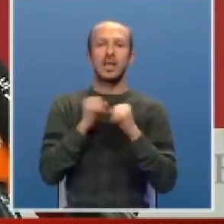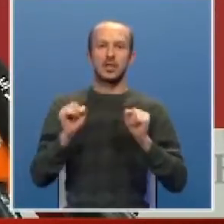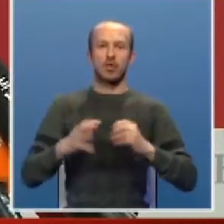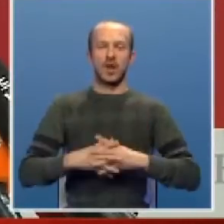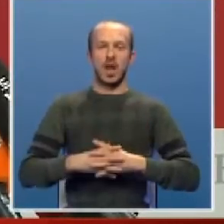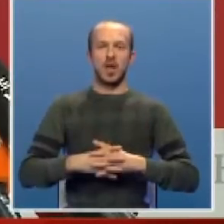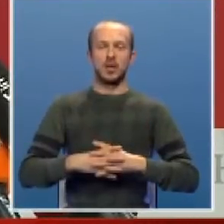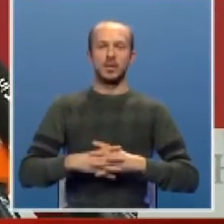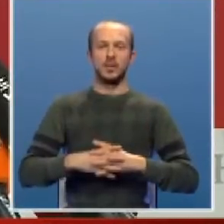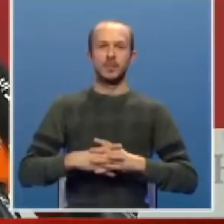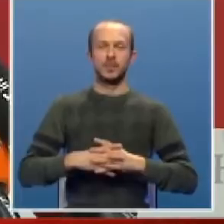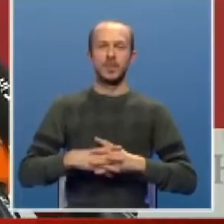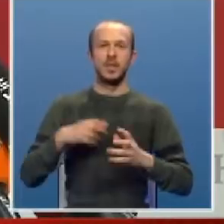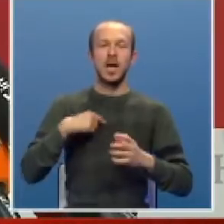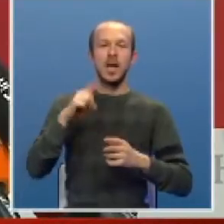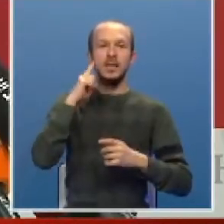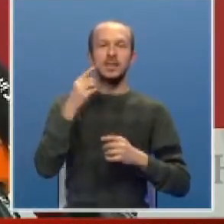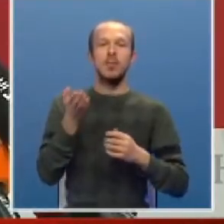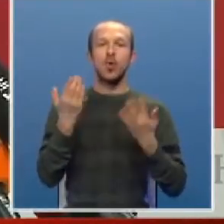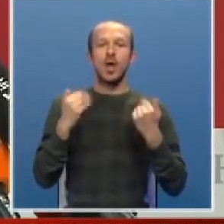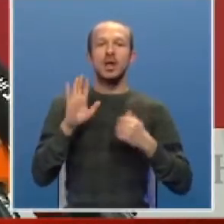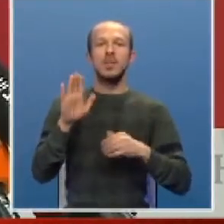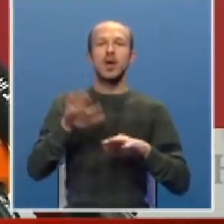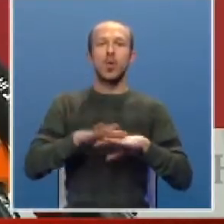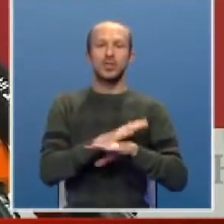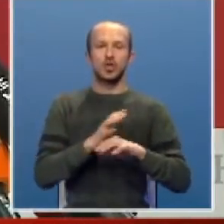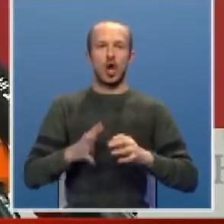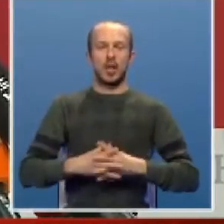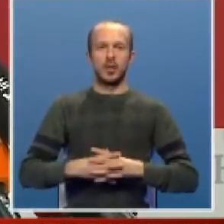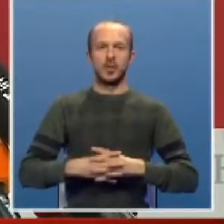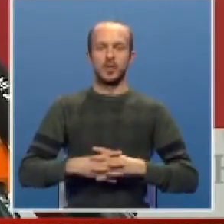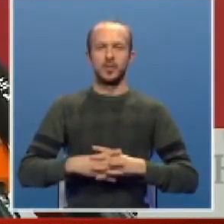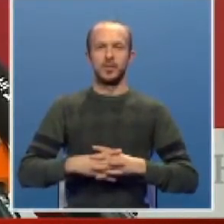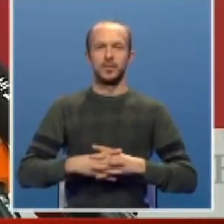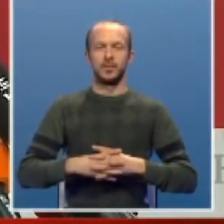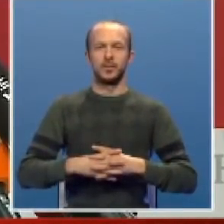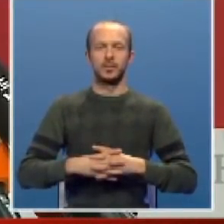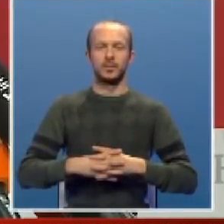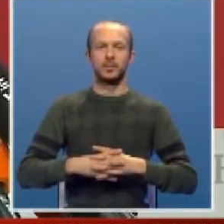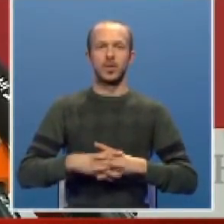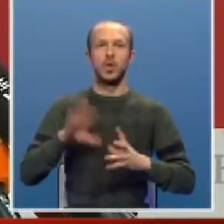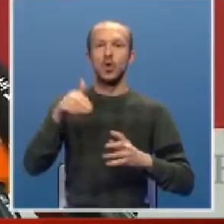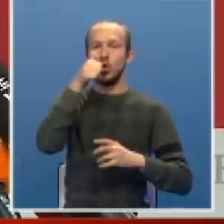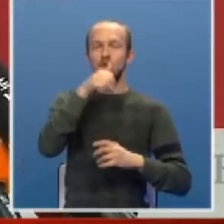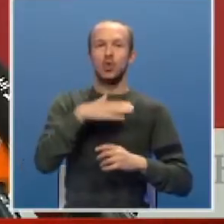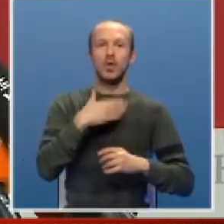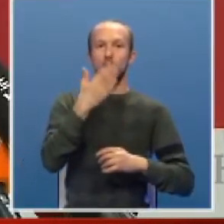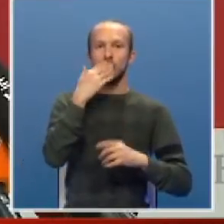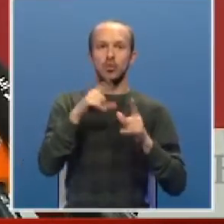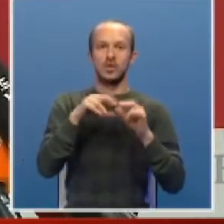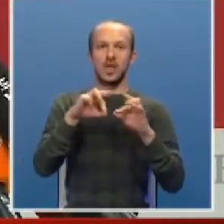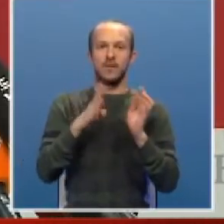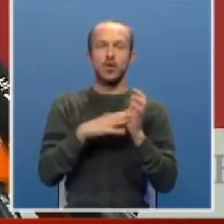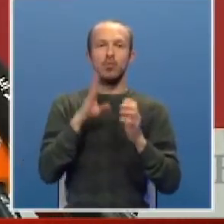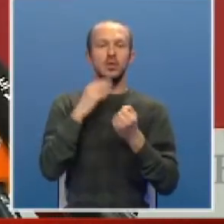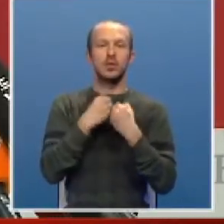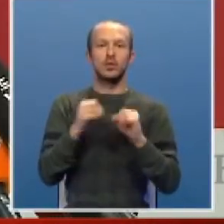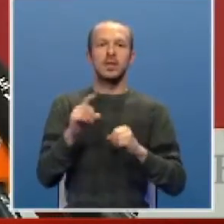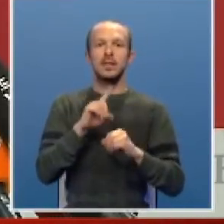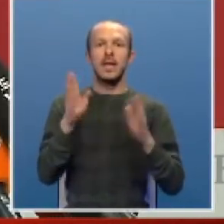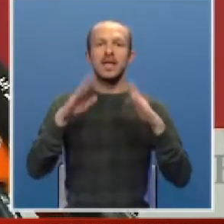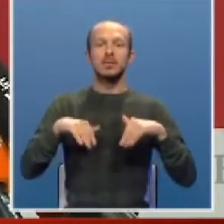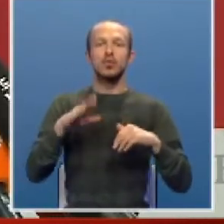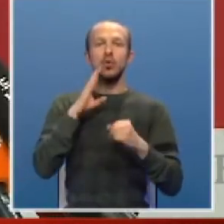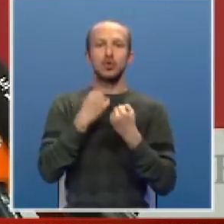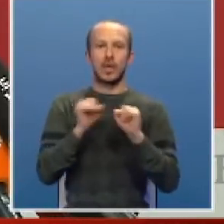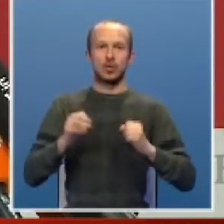Hercegovine. Ja ne znam odakle njima taj osjećaj. Dakle, ono što mi hoćemo ustavno u Bosni i Hercegovini, ne raspadnuti u